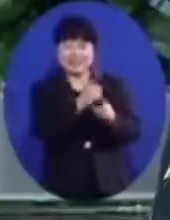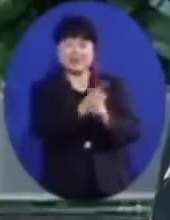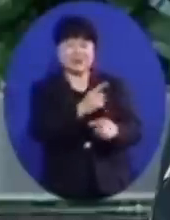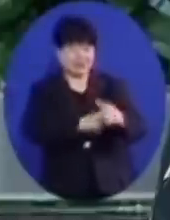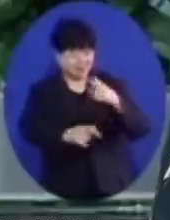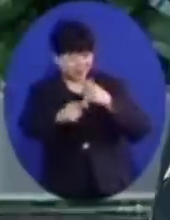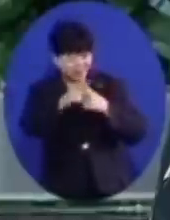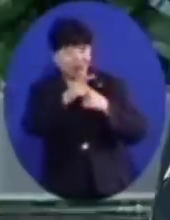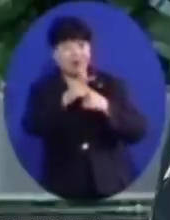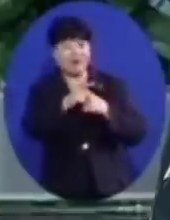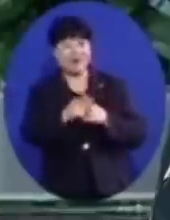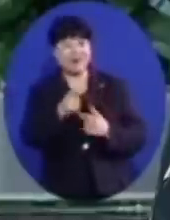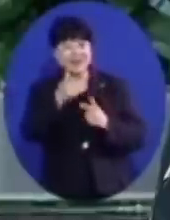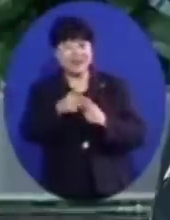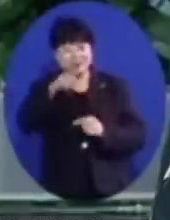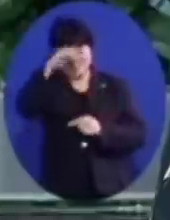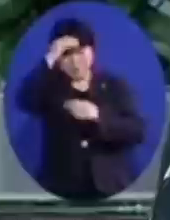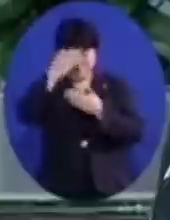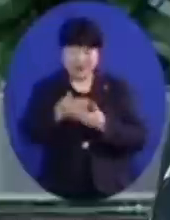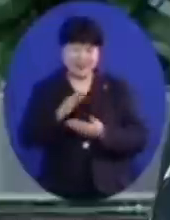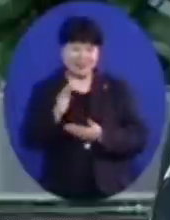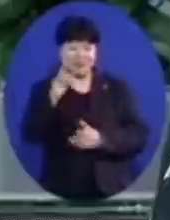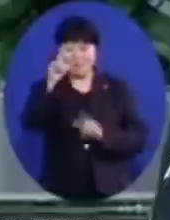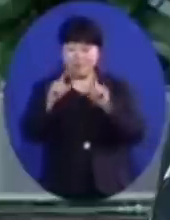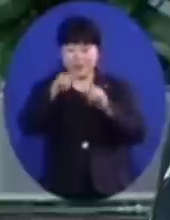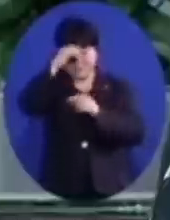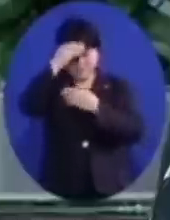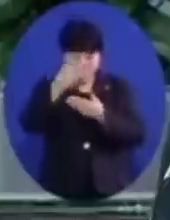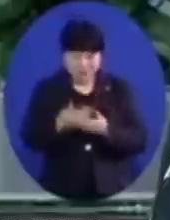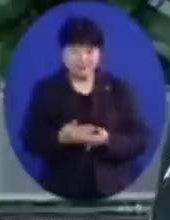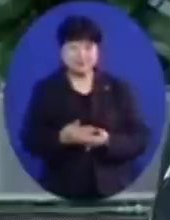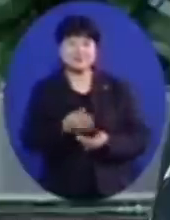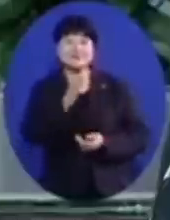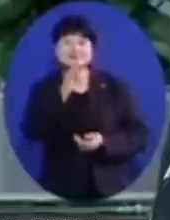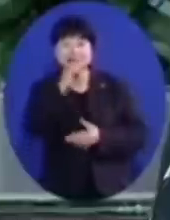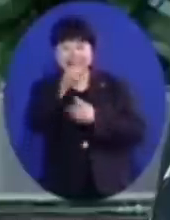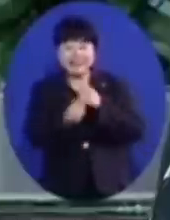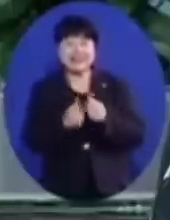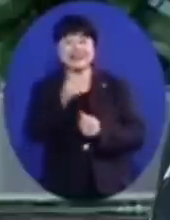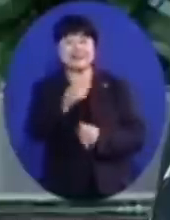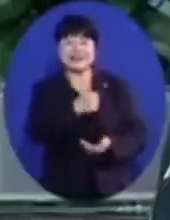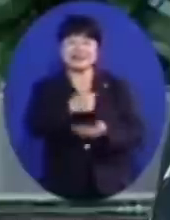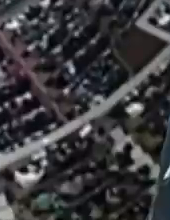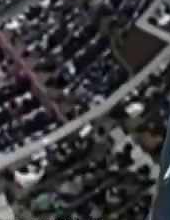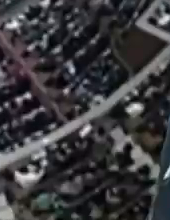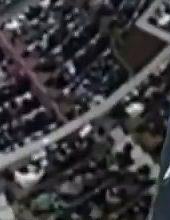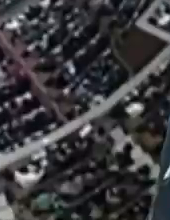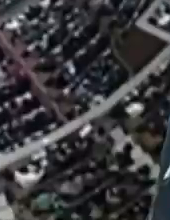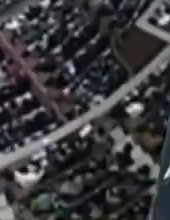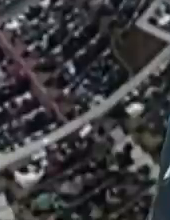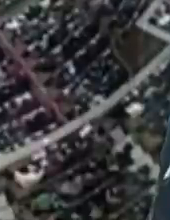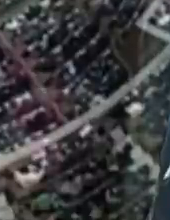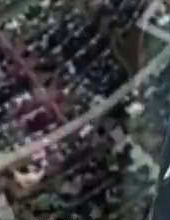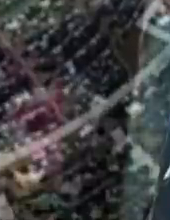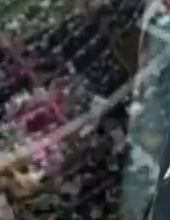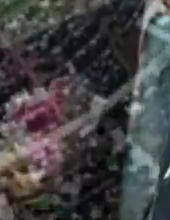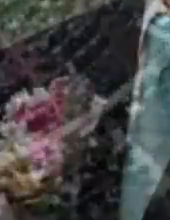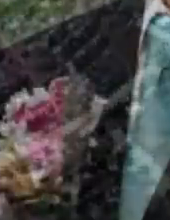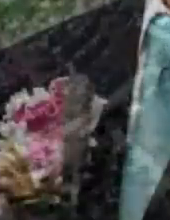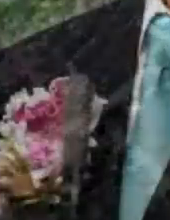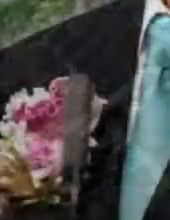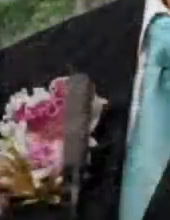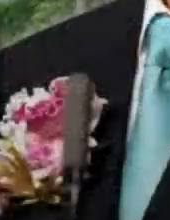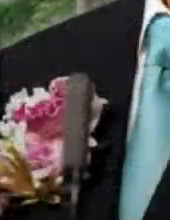이길수록 그리스도의 형상을 닮게 되고 그리스도의 형상을 다루는 닮은수록 하나님의 칭찬과 상급이 있게 되는 것입니다